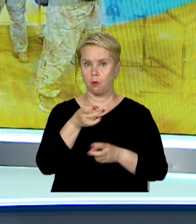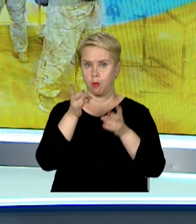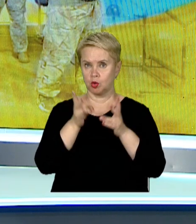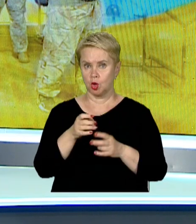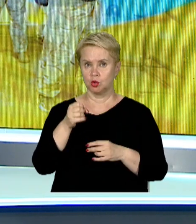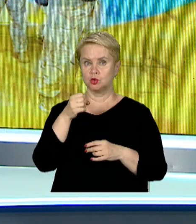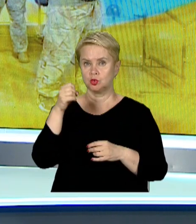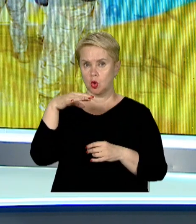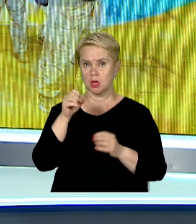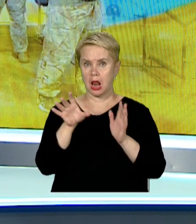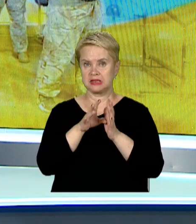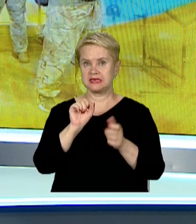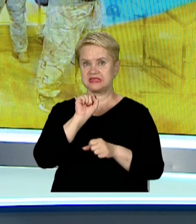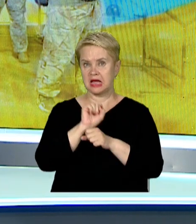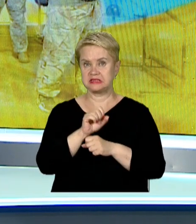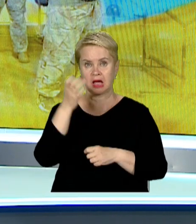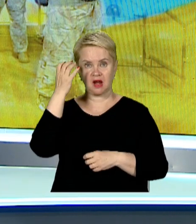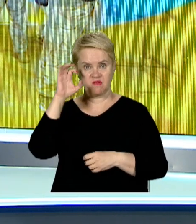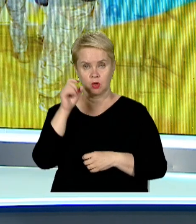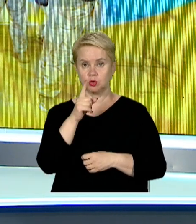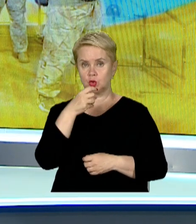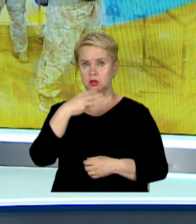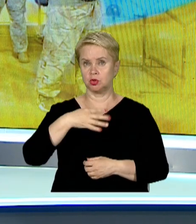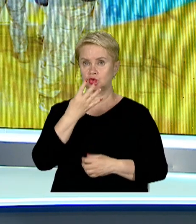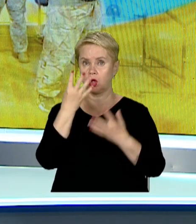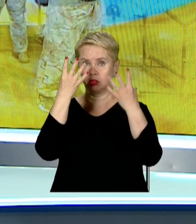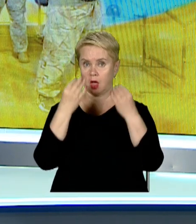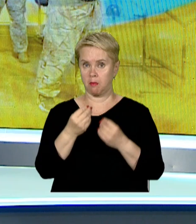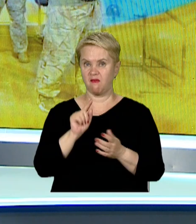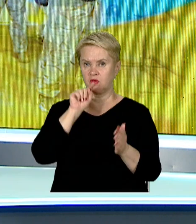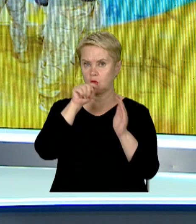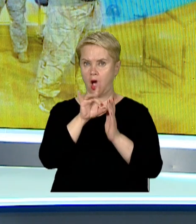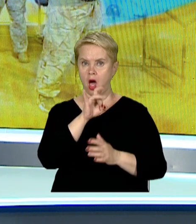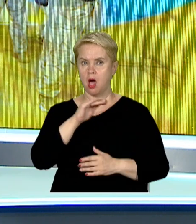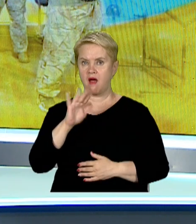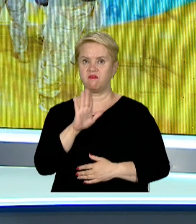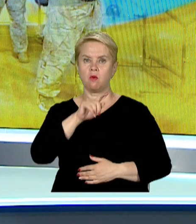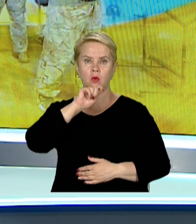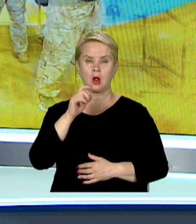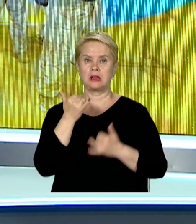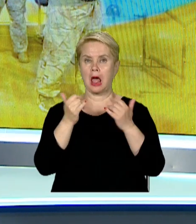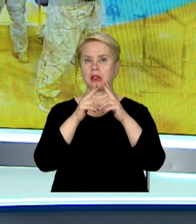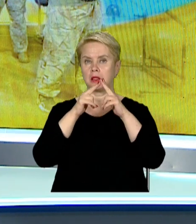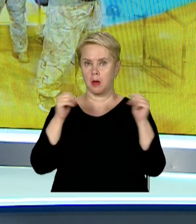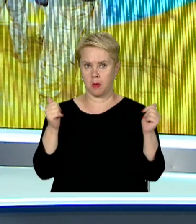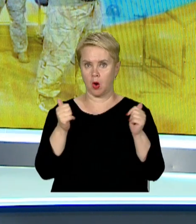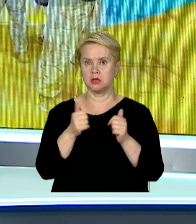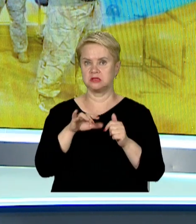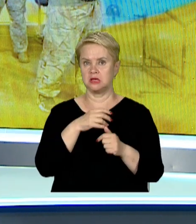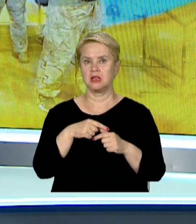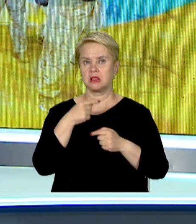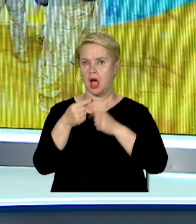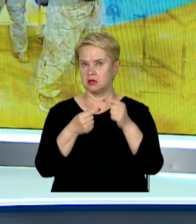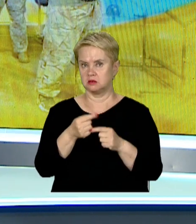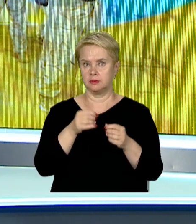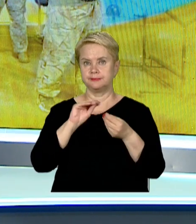пошкоджена сонячна електростанція на Криворіжжі. 134-та доба вторгнення РФ в Україну для Дніпропетровщини зі значними